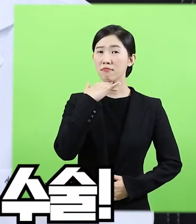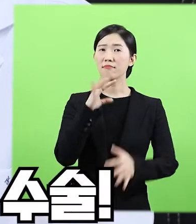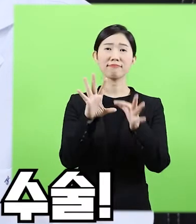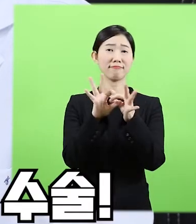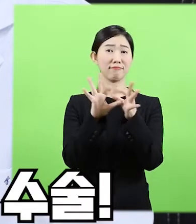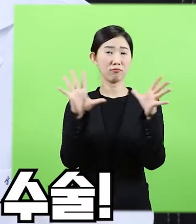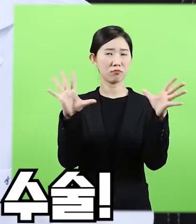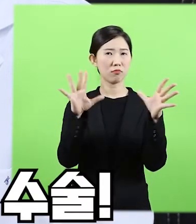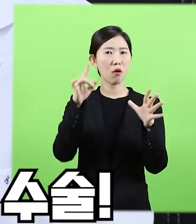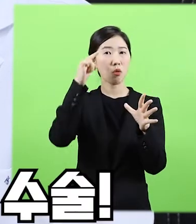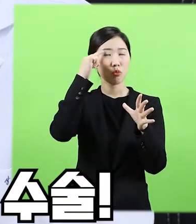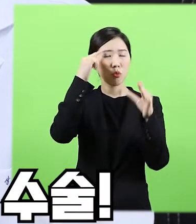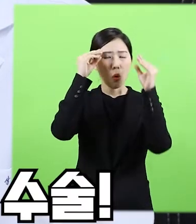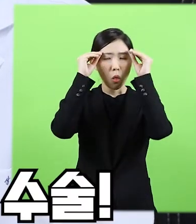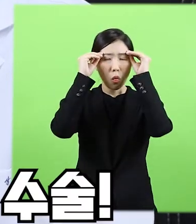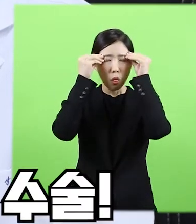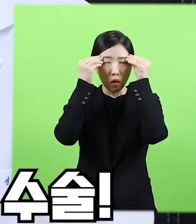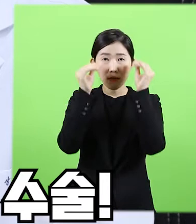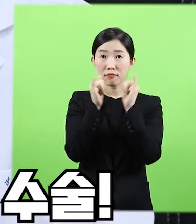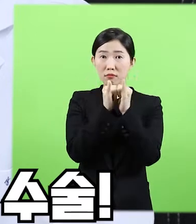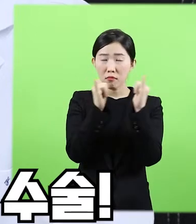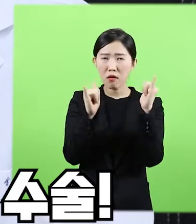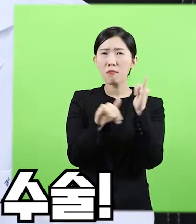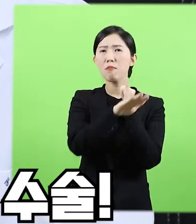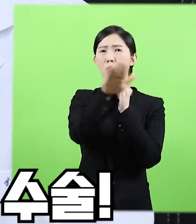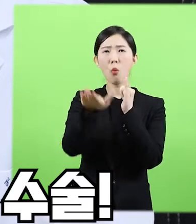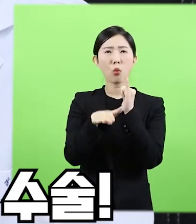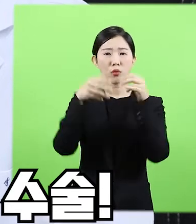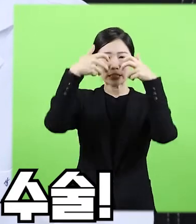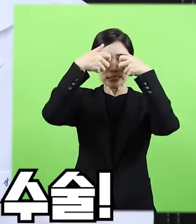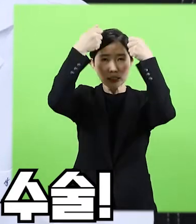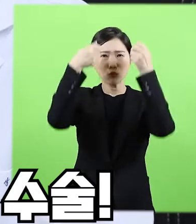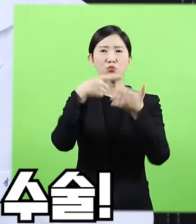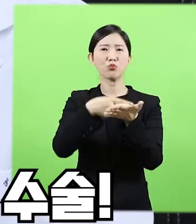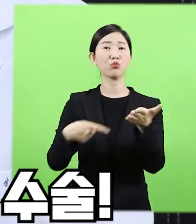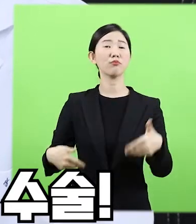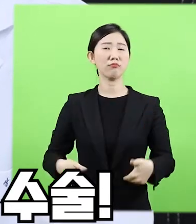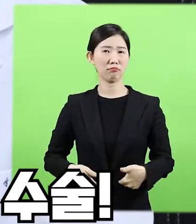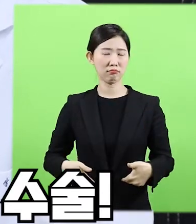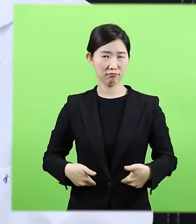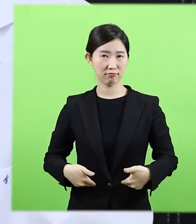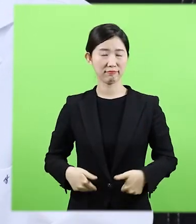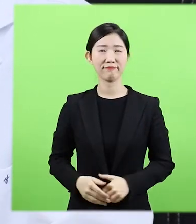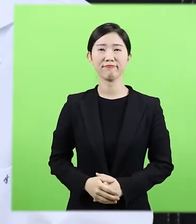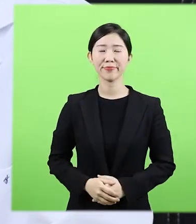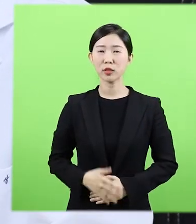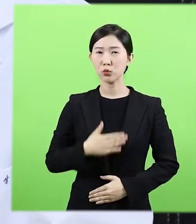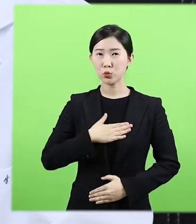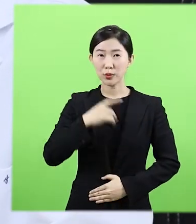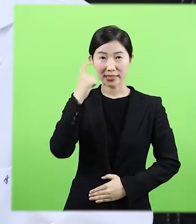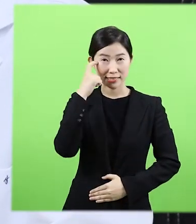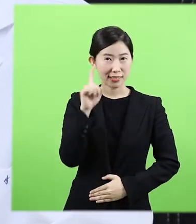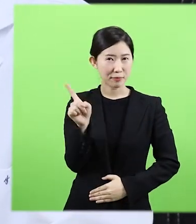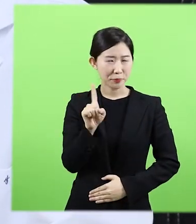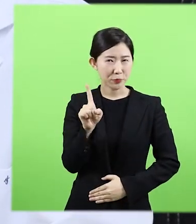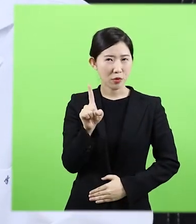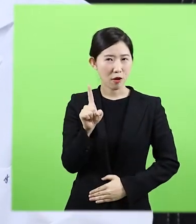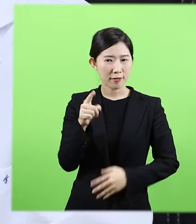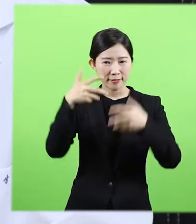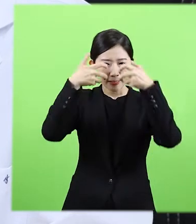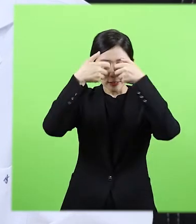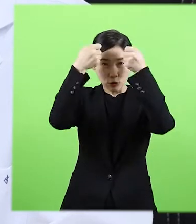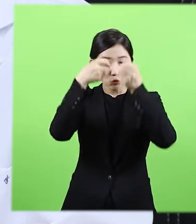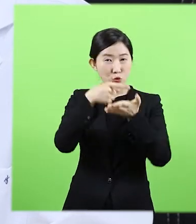나이에 상관없이 눈꺼풀이 처진 사람들은 모두 다 해야 되는 수술입니다. 대개 우리가 일반적으로